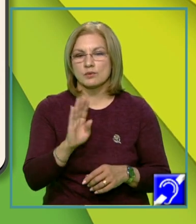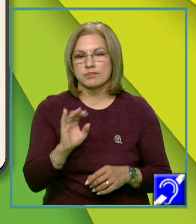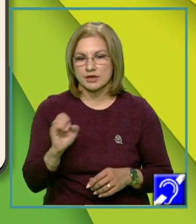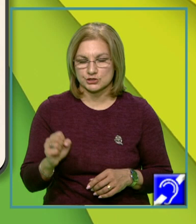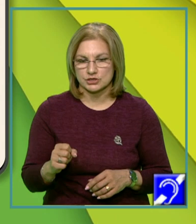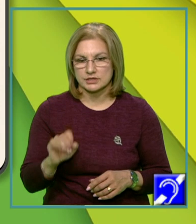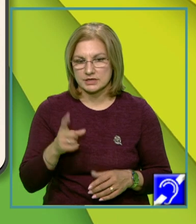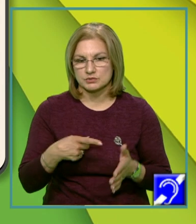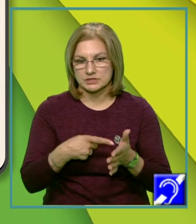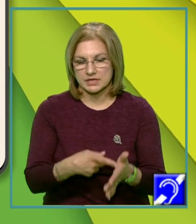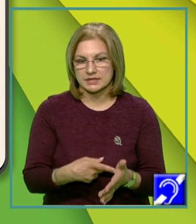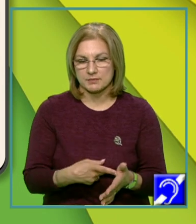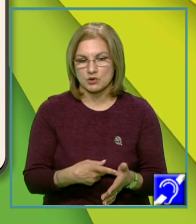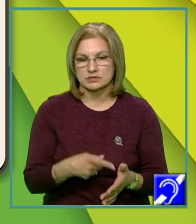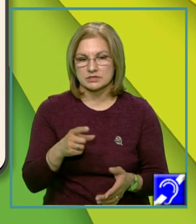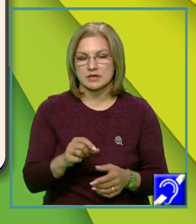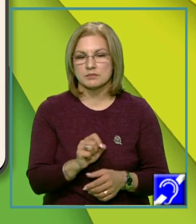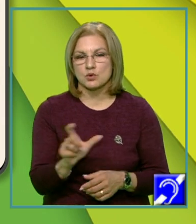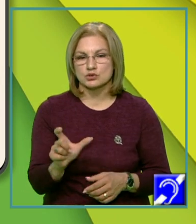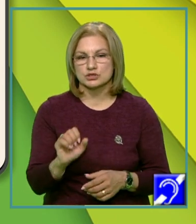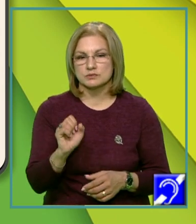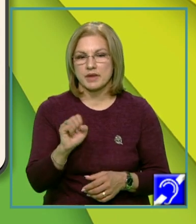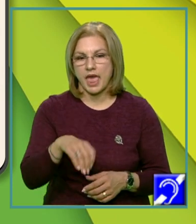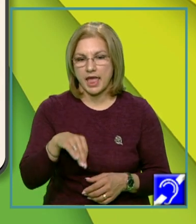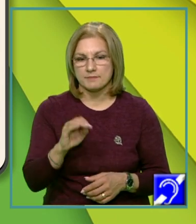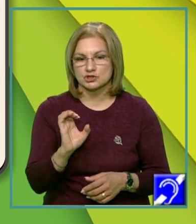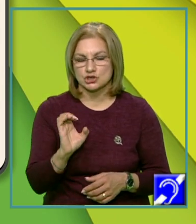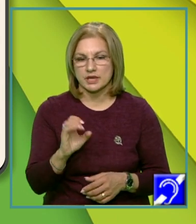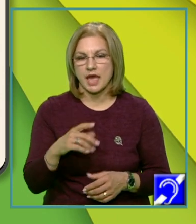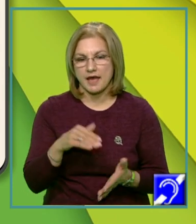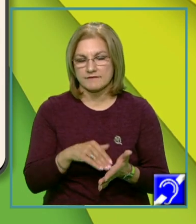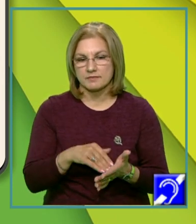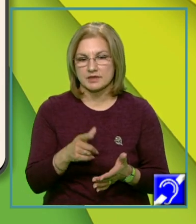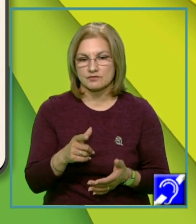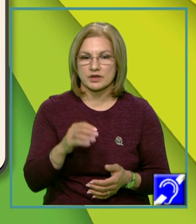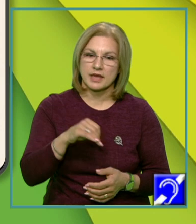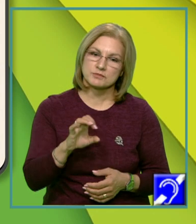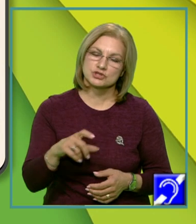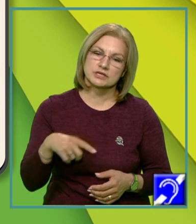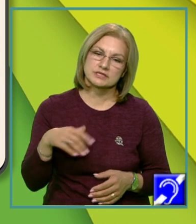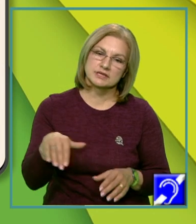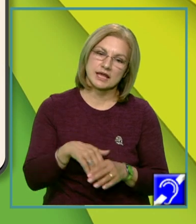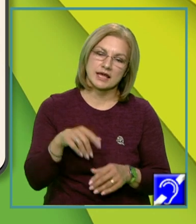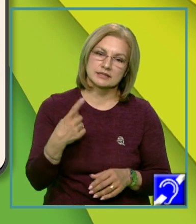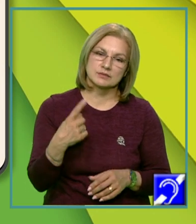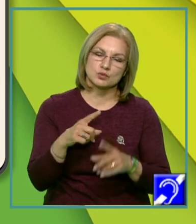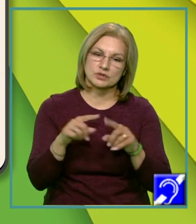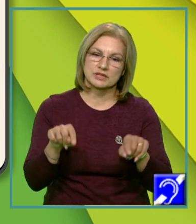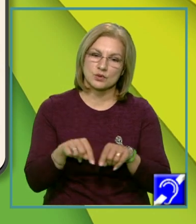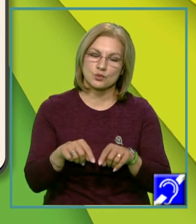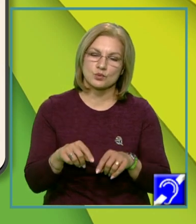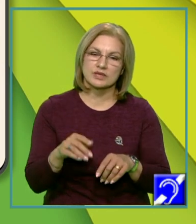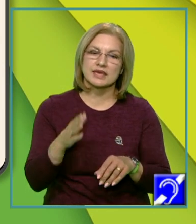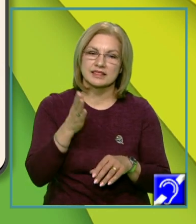a demonstra lungimea segmentului m c avem nevoie ca pe Mc să îl încadrăm un prunc triunghi